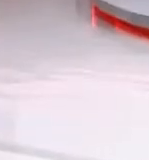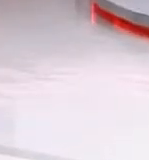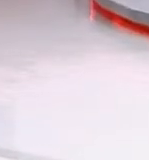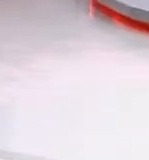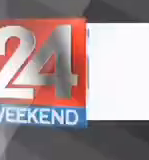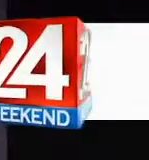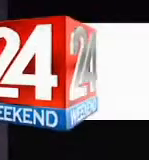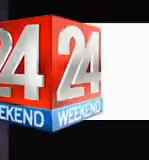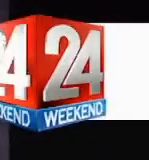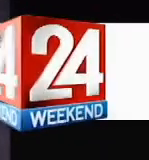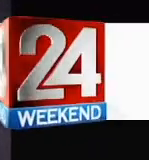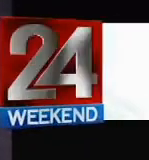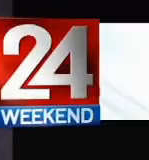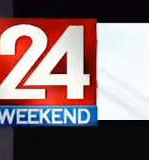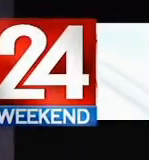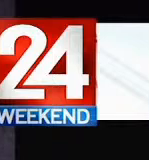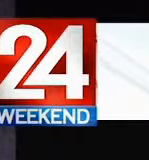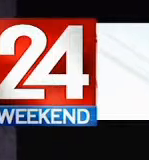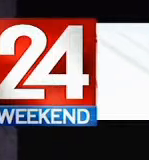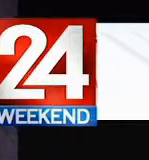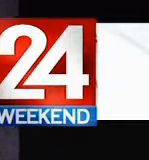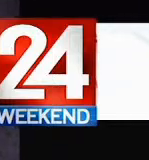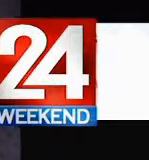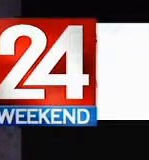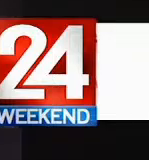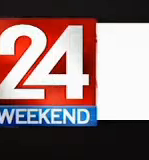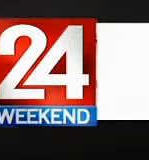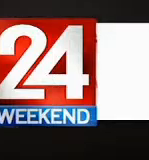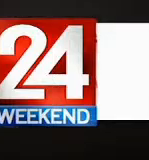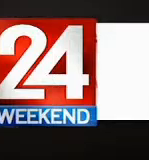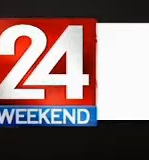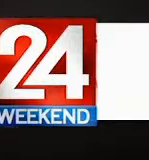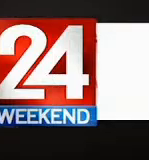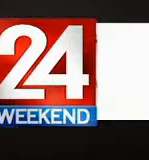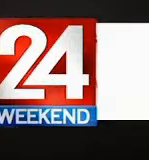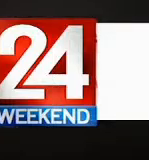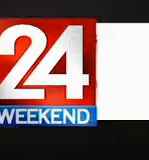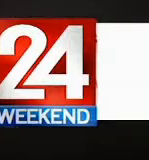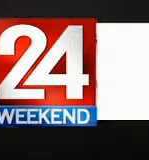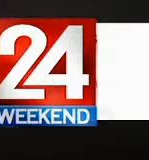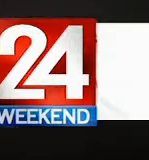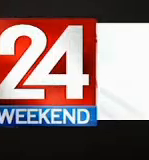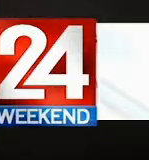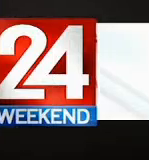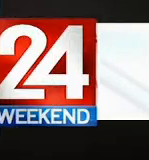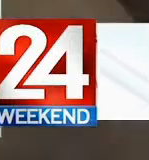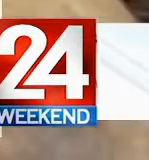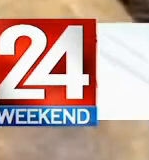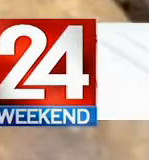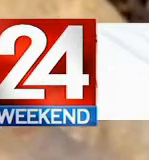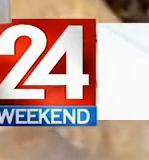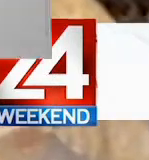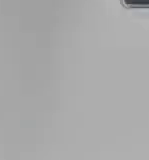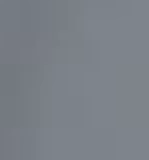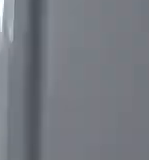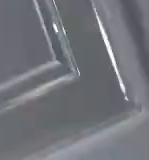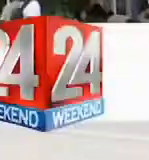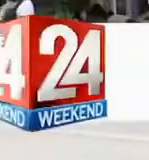Susunod! Anong insekto kayang namemeste ngayon sa mga taga-Kabanatuan City?